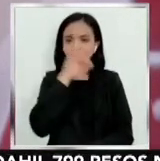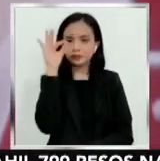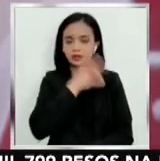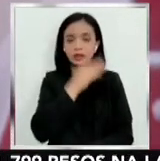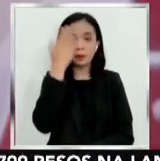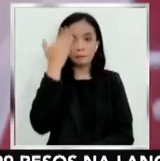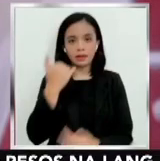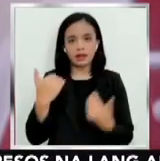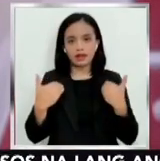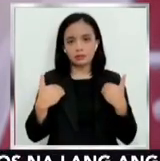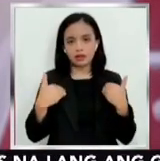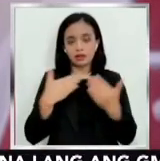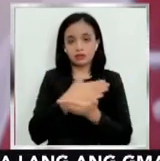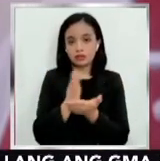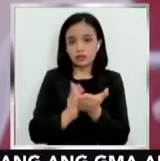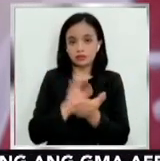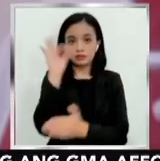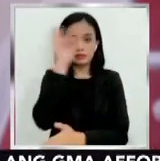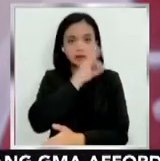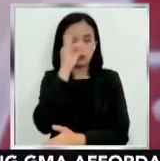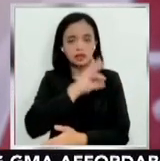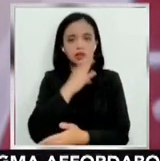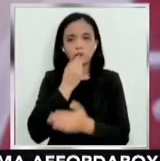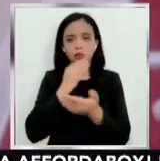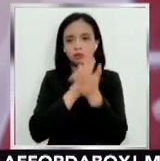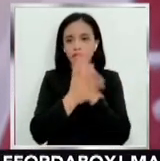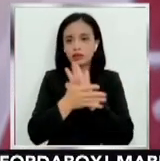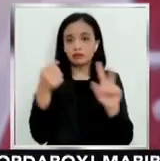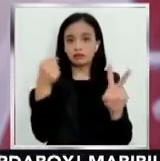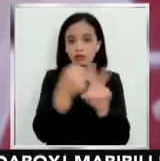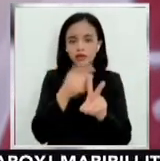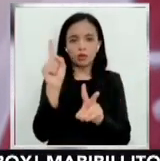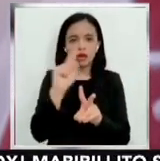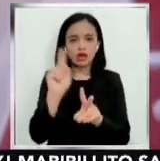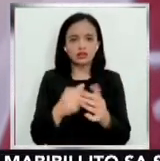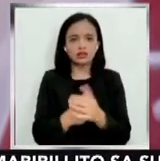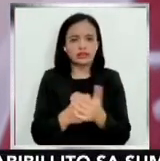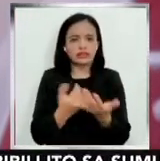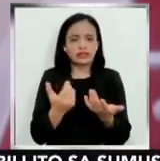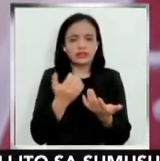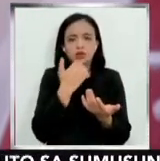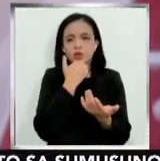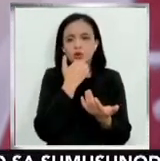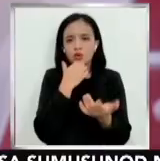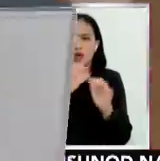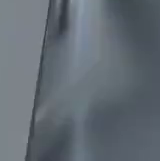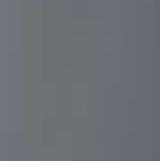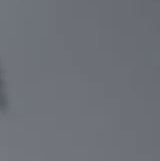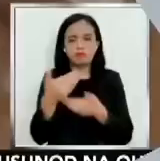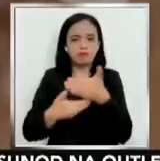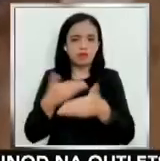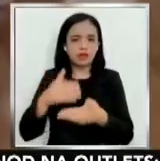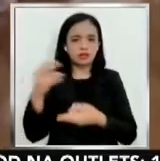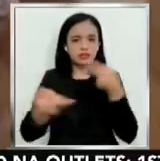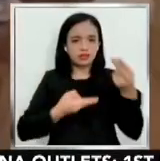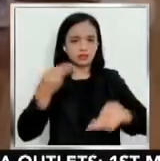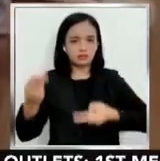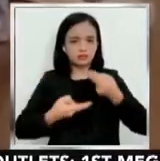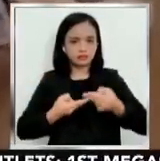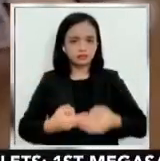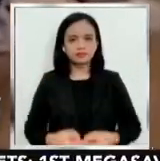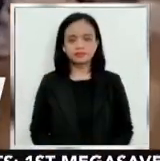nating kababayan na biktima umano ng illegal recruitment. Nakatutok si JP Soriano.